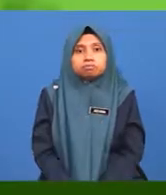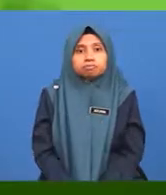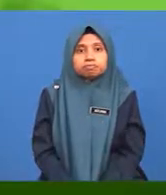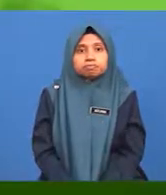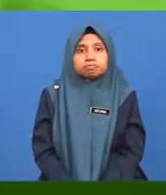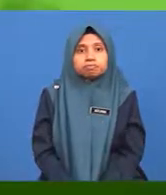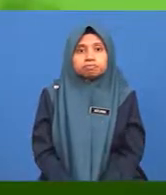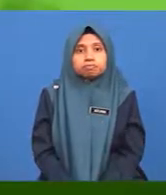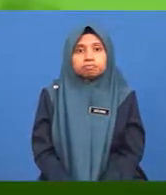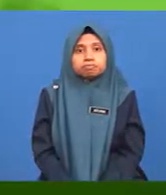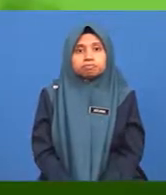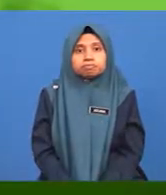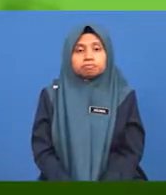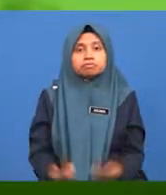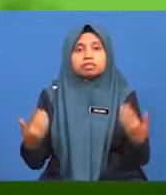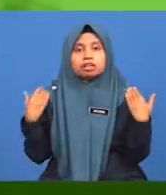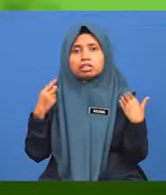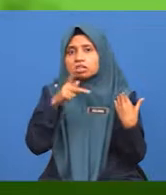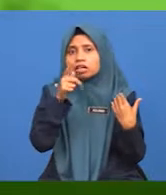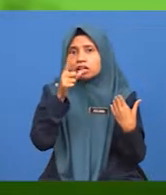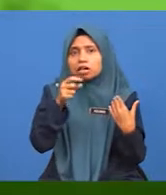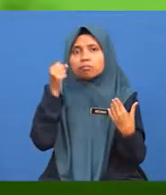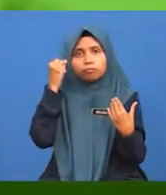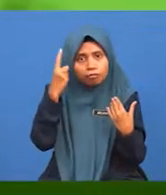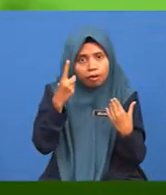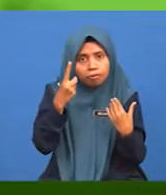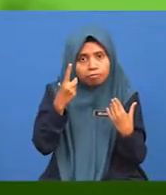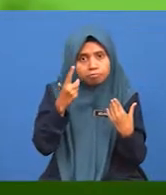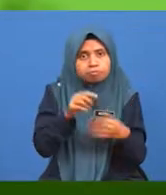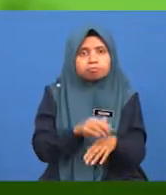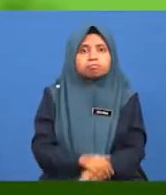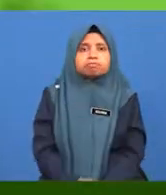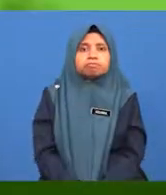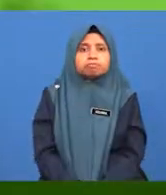Setakat ini, adakah kamu faham apa yang cikgu ajar?